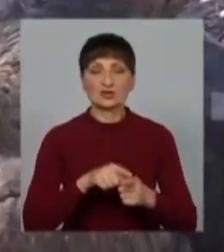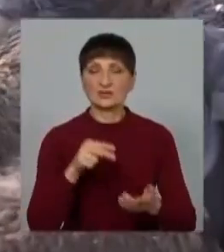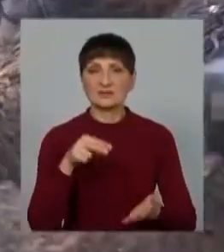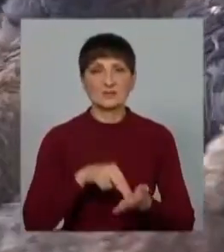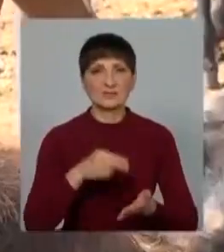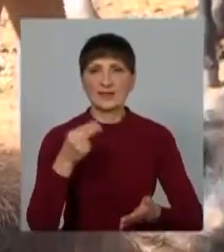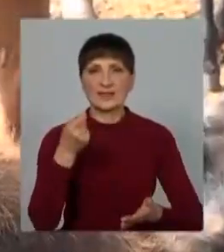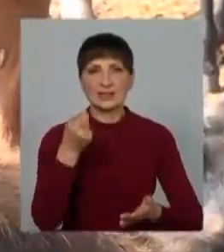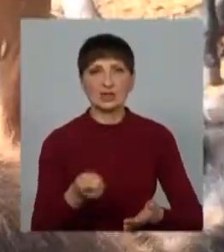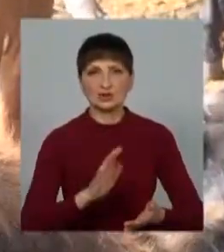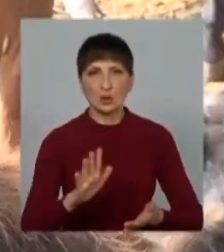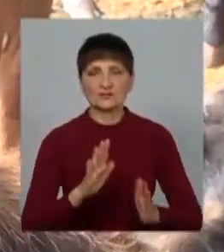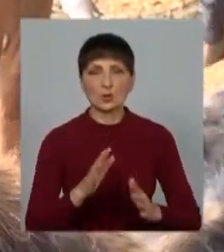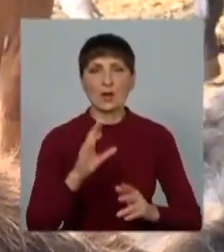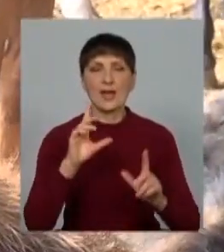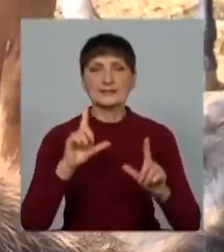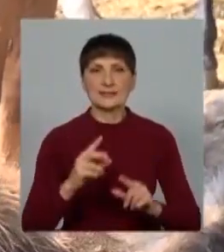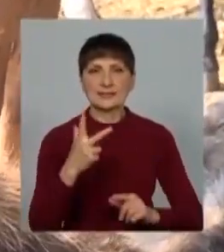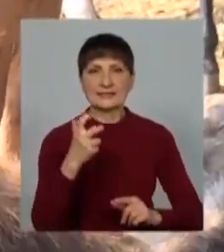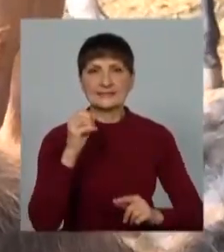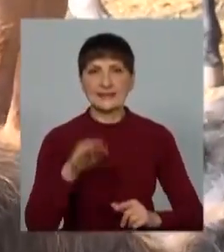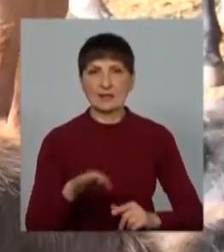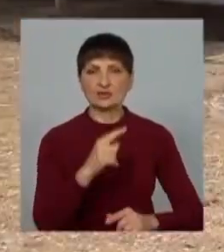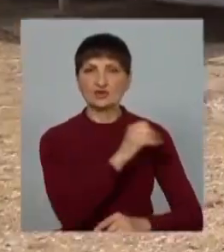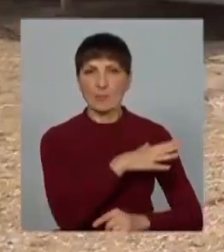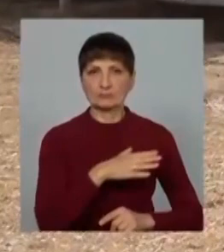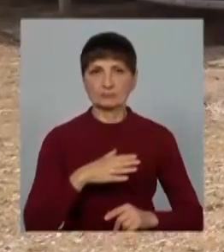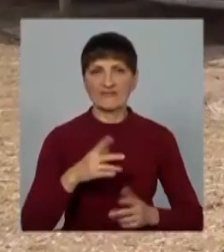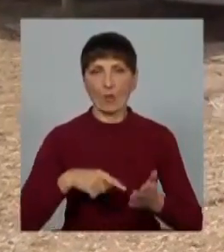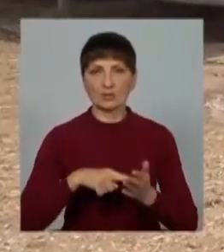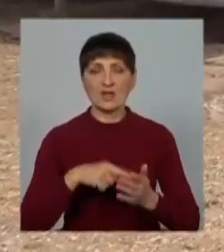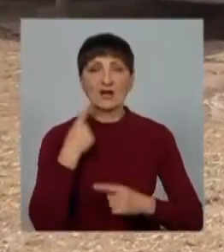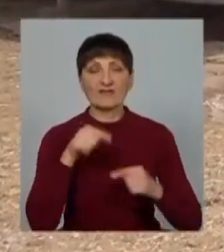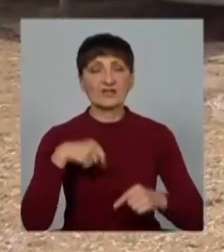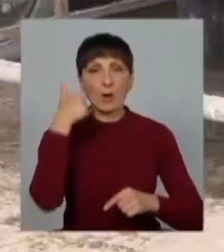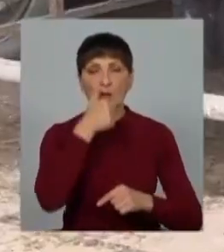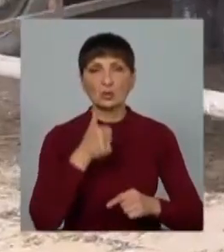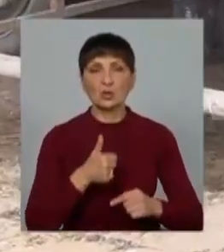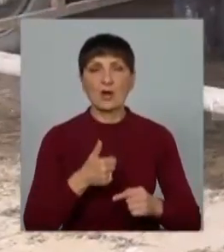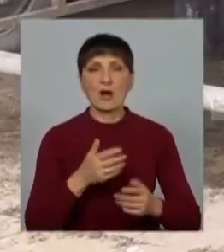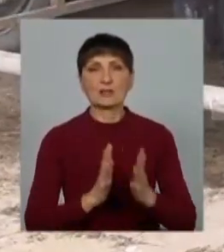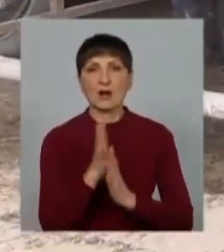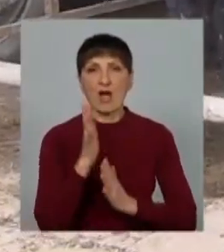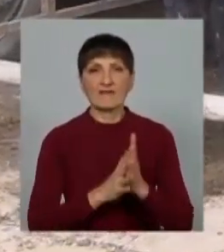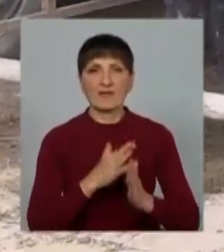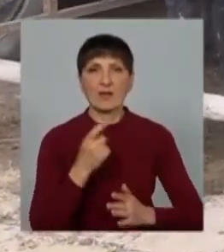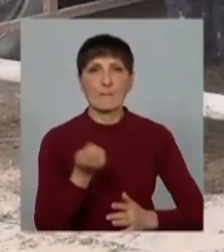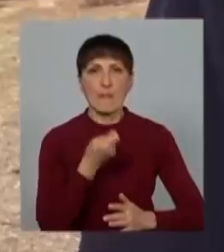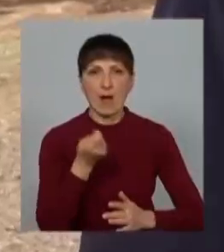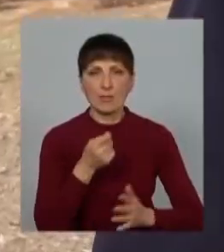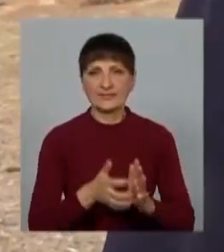В среднем меньше только на 300 тенге, чем в городе. Фермеры сетуют, что в этом году был не урожай на корма, вот и повысилась